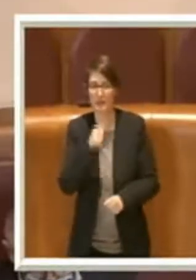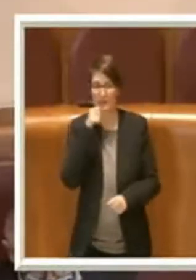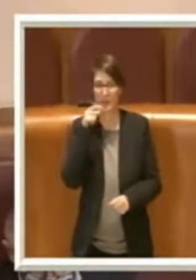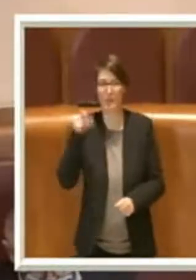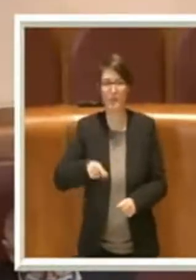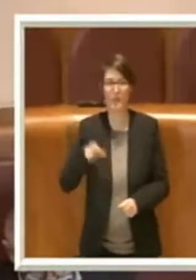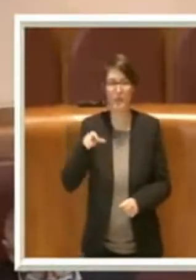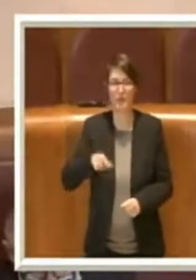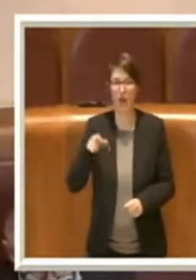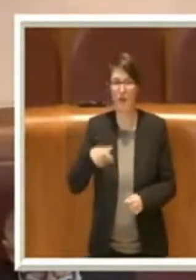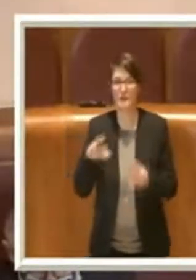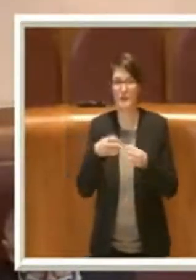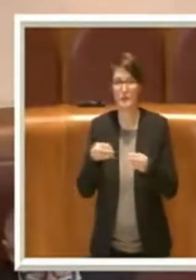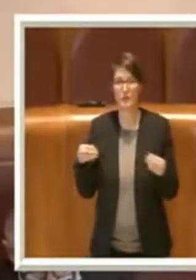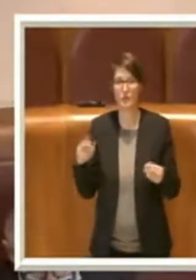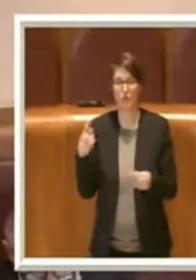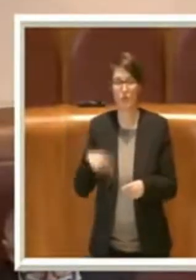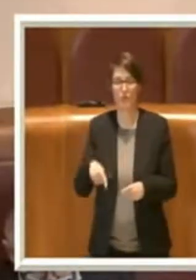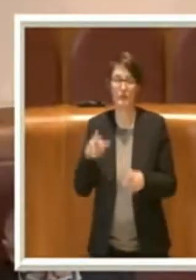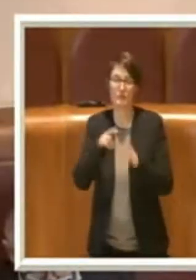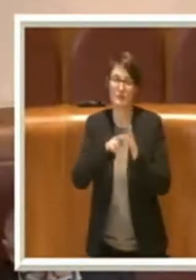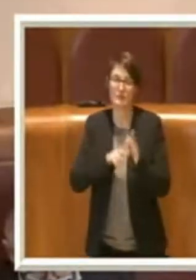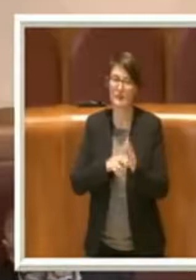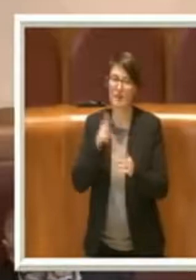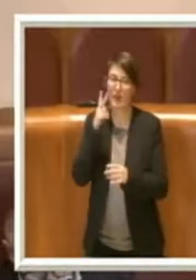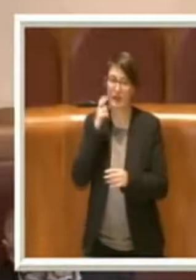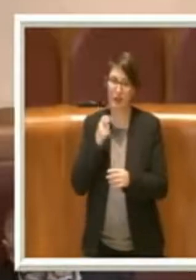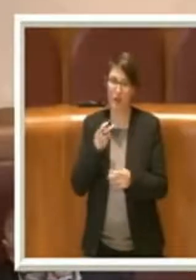appunto oggi il regolamento del verde, che verrà approvato